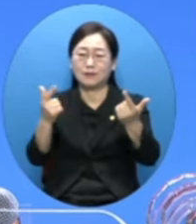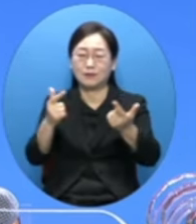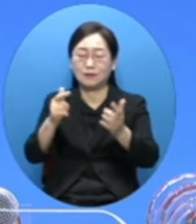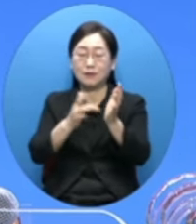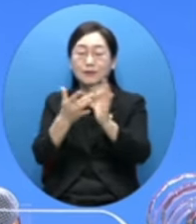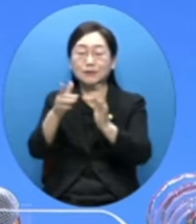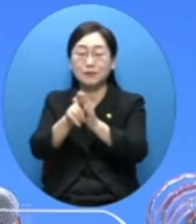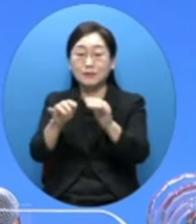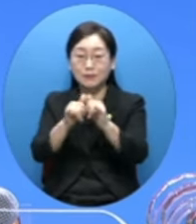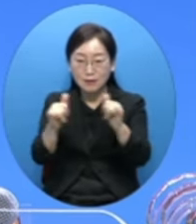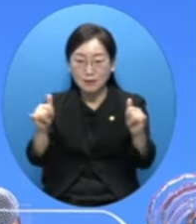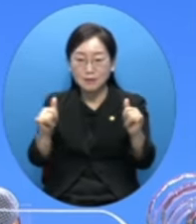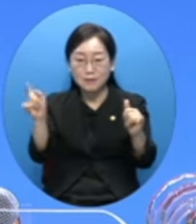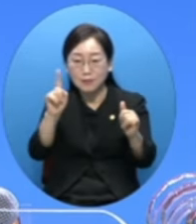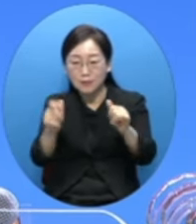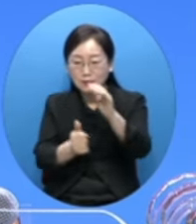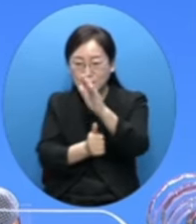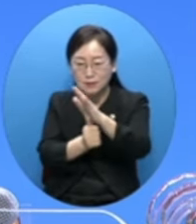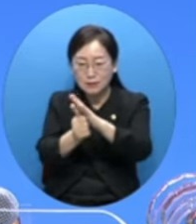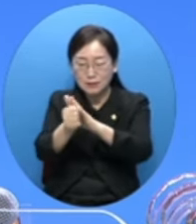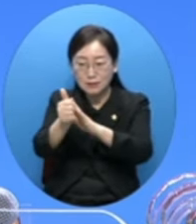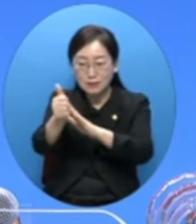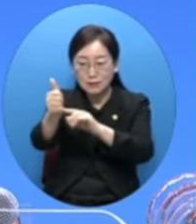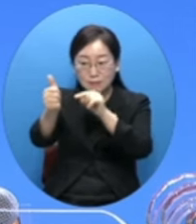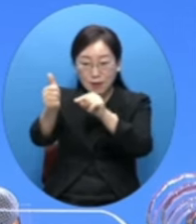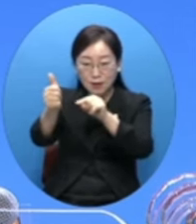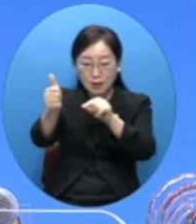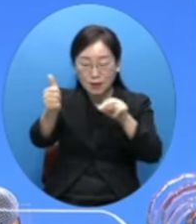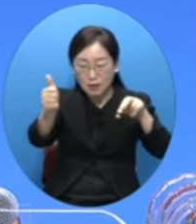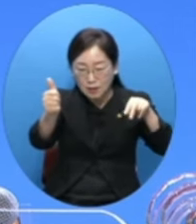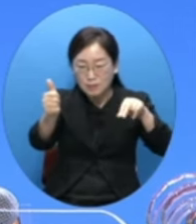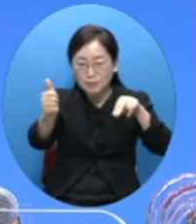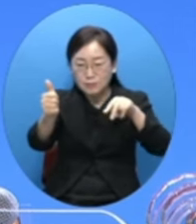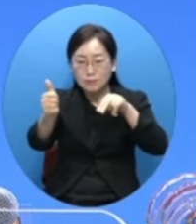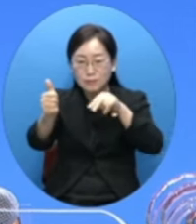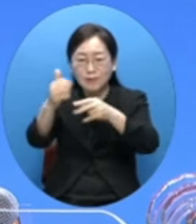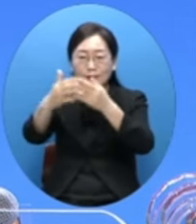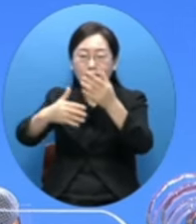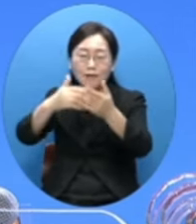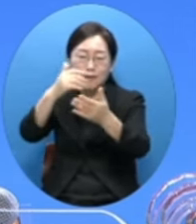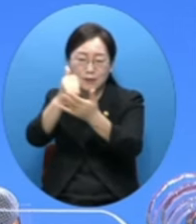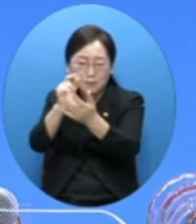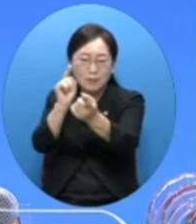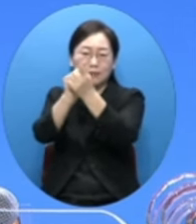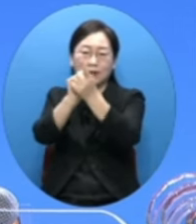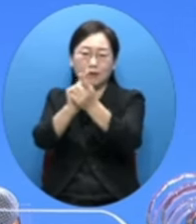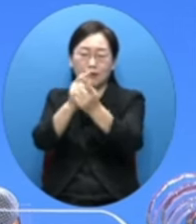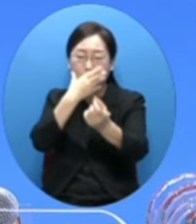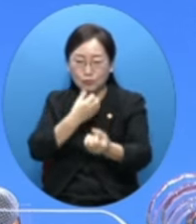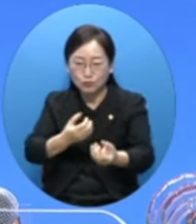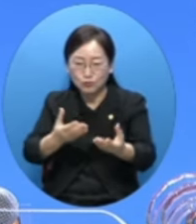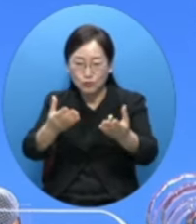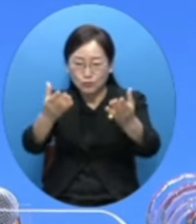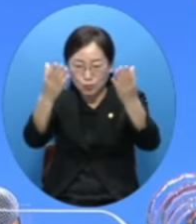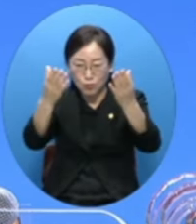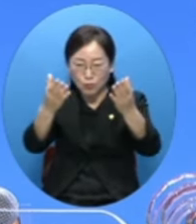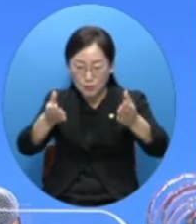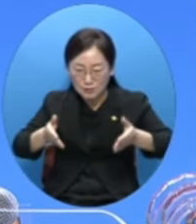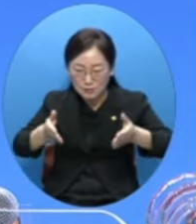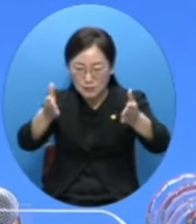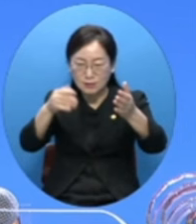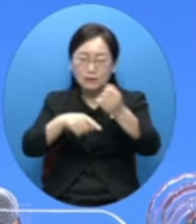그리스도인들에게는 희망으로 나아가는, 하나님을 만나는 축복의 도구라는 것을 잊지 않게 되기를 바랍니다.